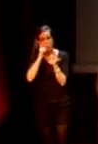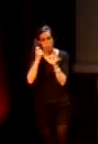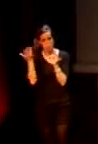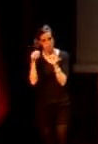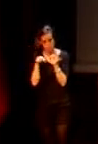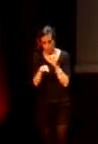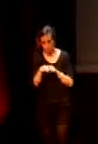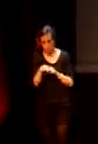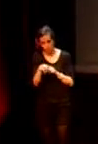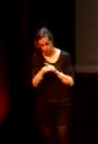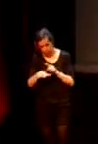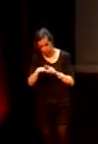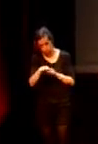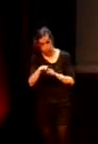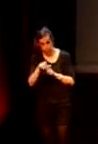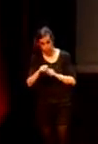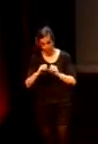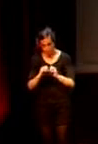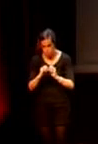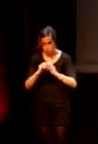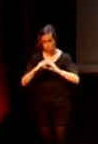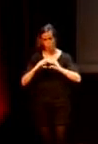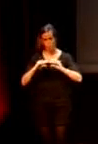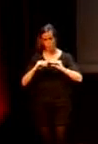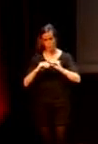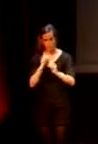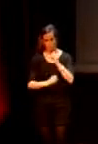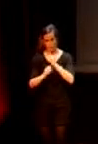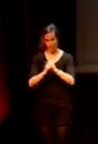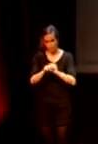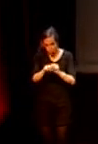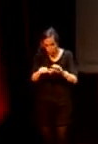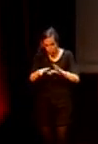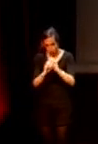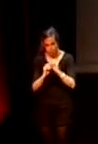c'est l'épaisseur de ce câblage en fonction